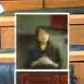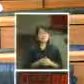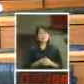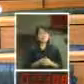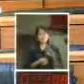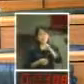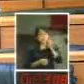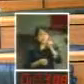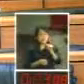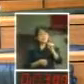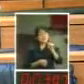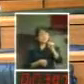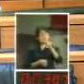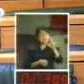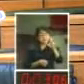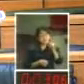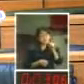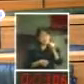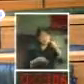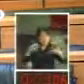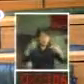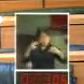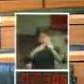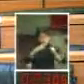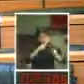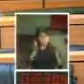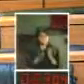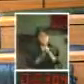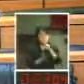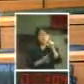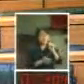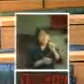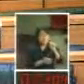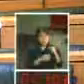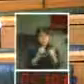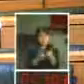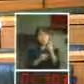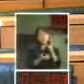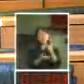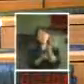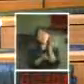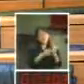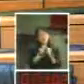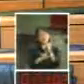3520กล้องในปีพ.ศ.2550ได้ของบประมาณจากงบกลางไว้